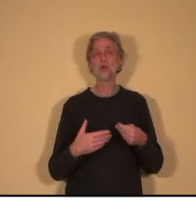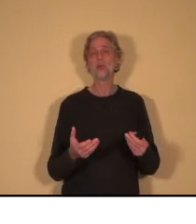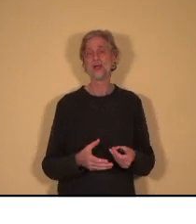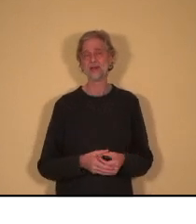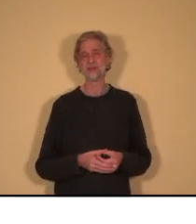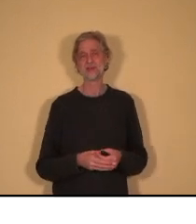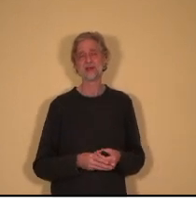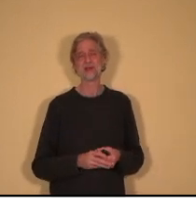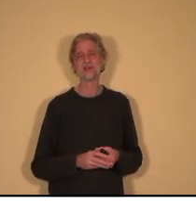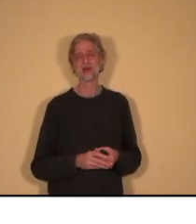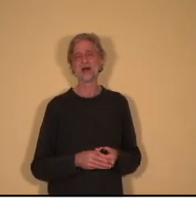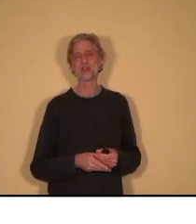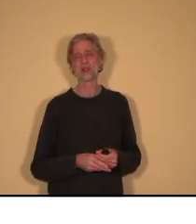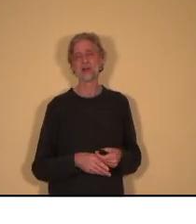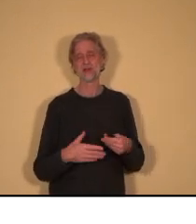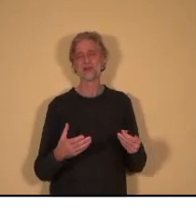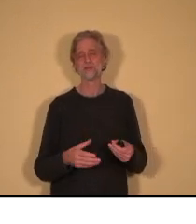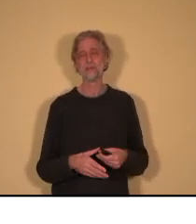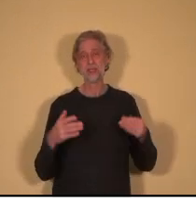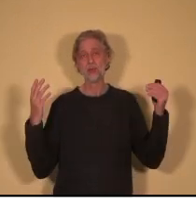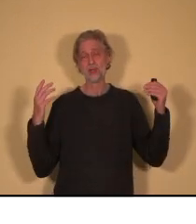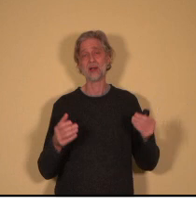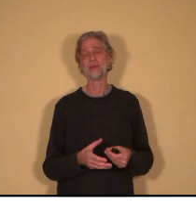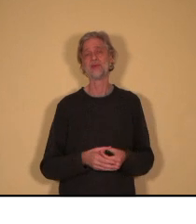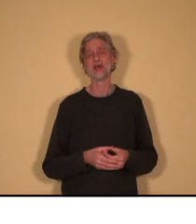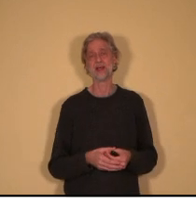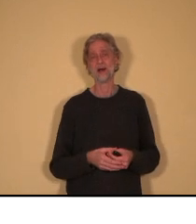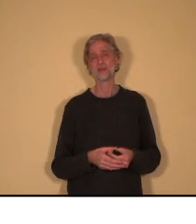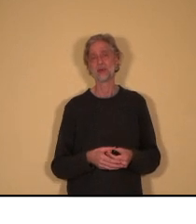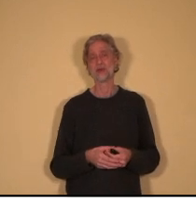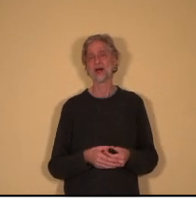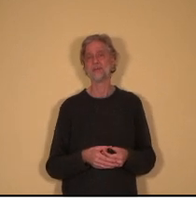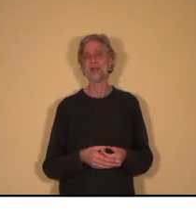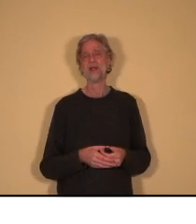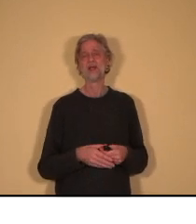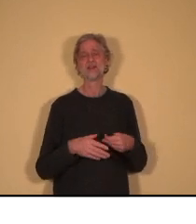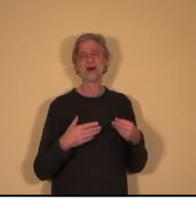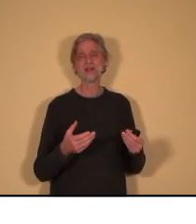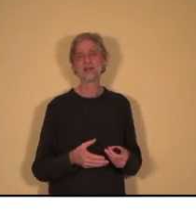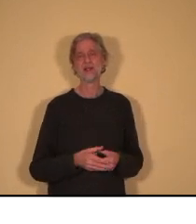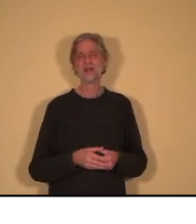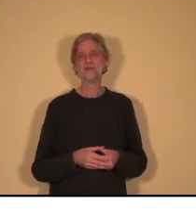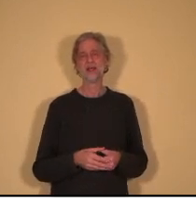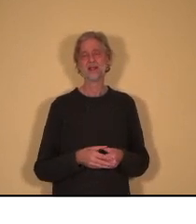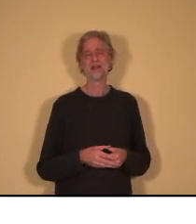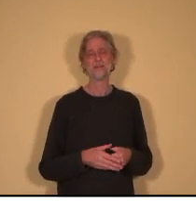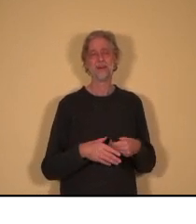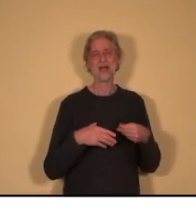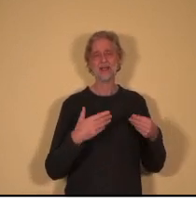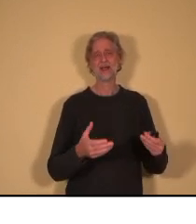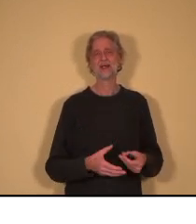auf die Ökobilanz, die diese Bio in Anführungszeichen Kraftstoffe haben. Des Weiteren